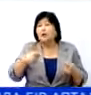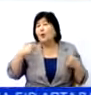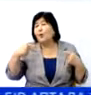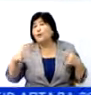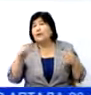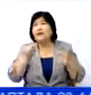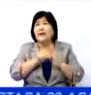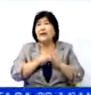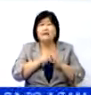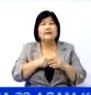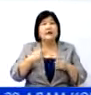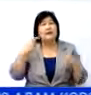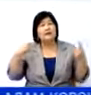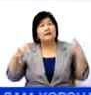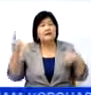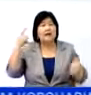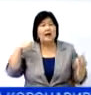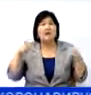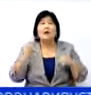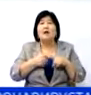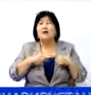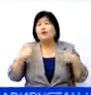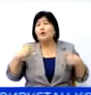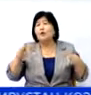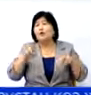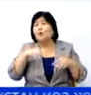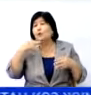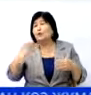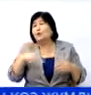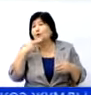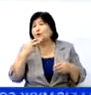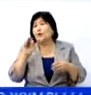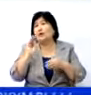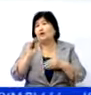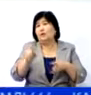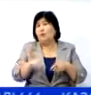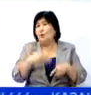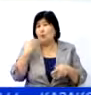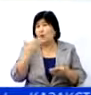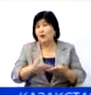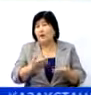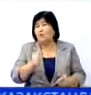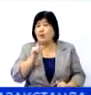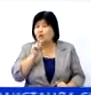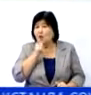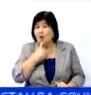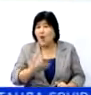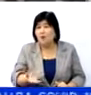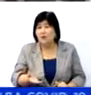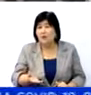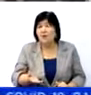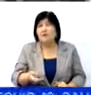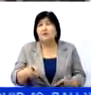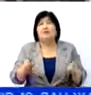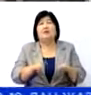сынауы, сылтау іздеуі, өзінде болмағанды біреудің көру оп-оңай дүние. Бұл жалқаудың